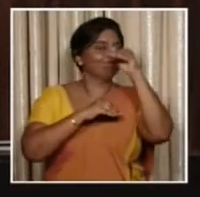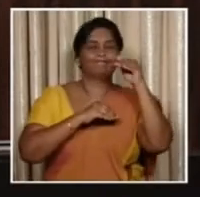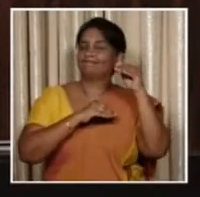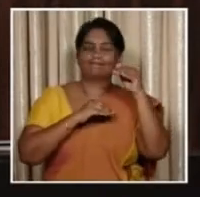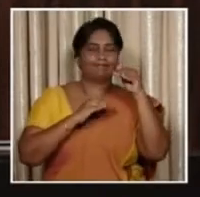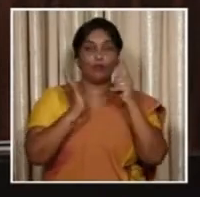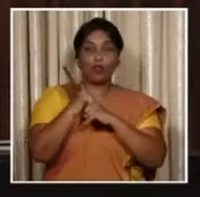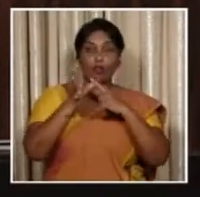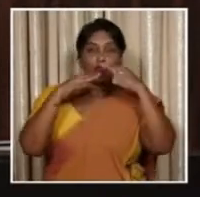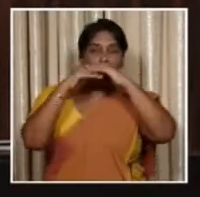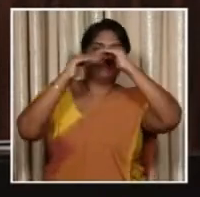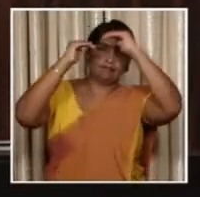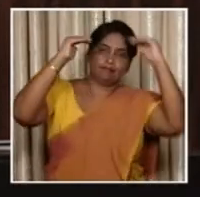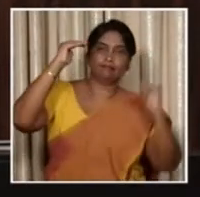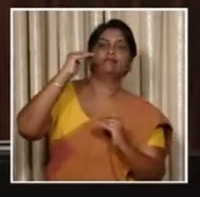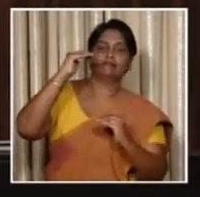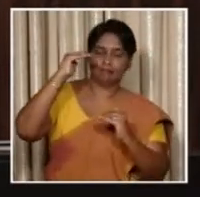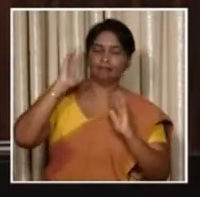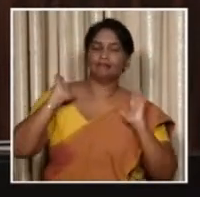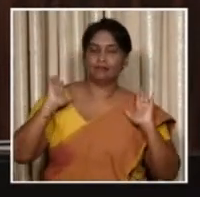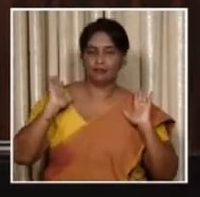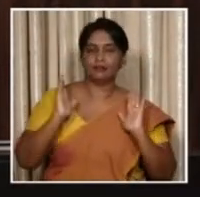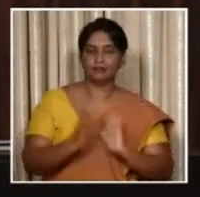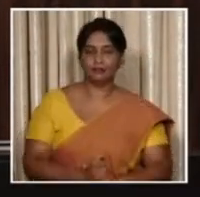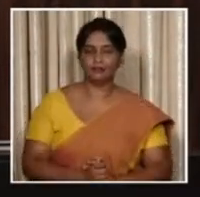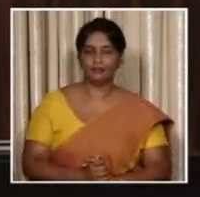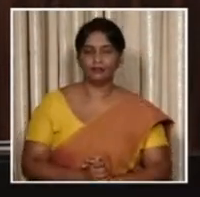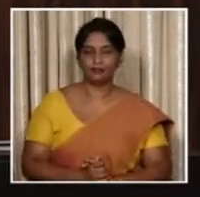දෙනාම නීතියට යටත්ව සිටිය